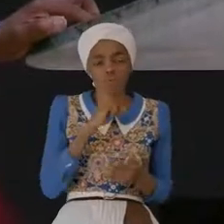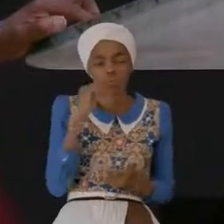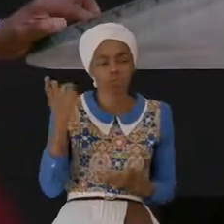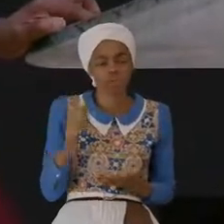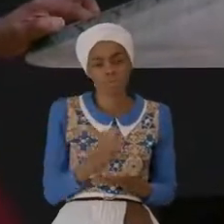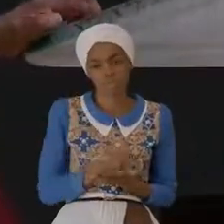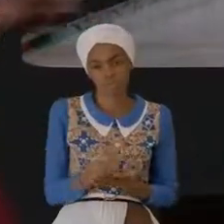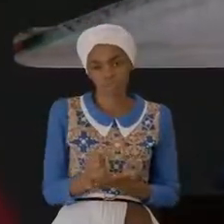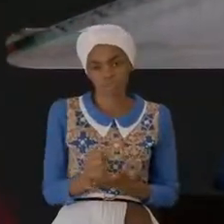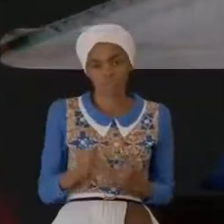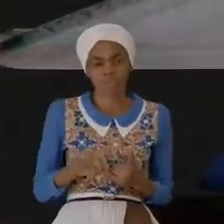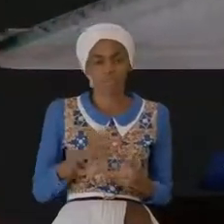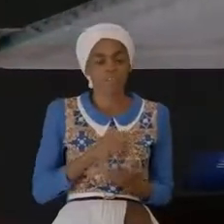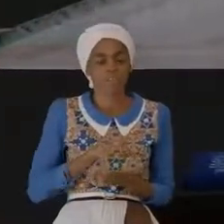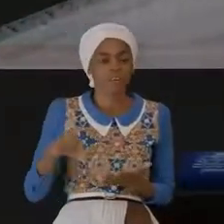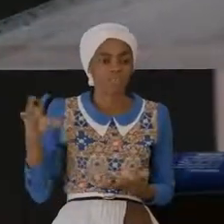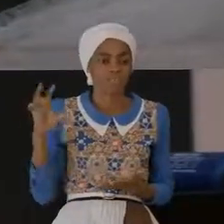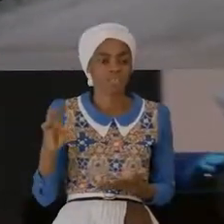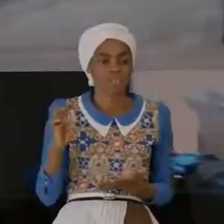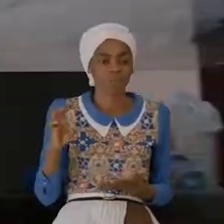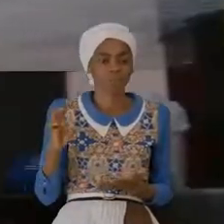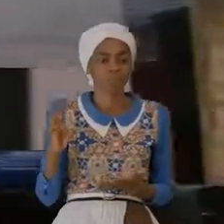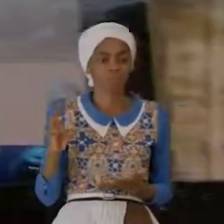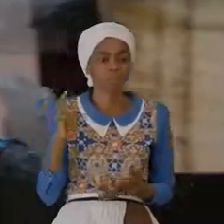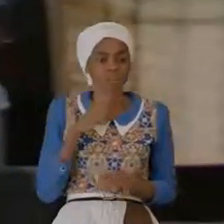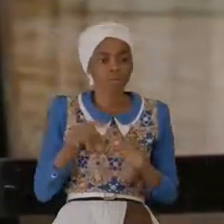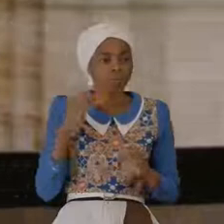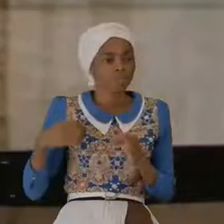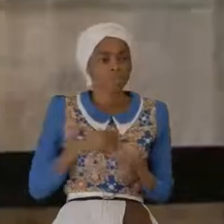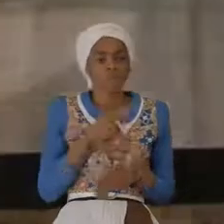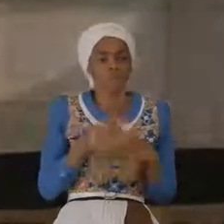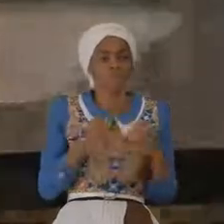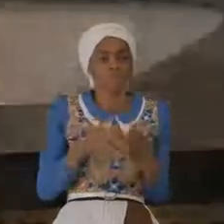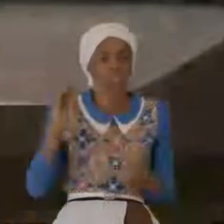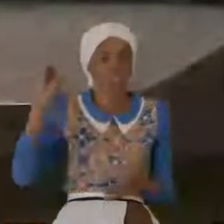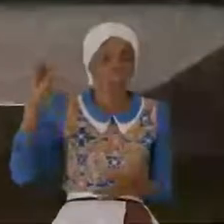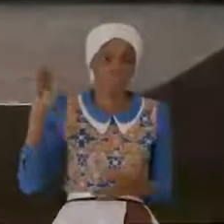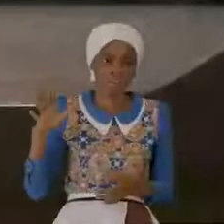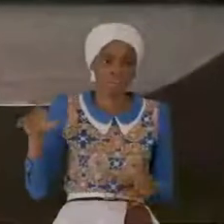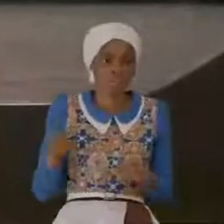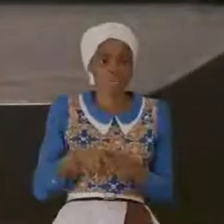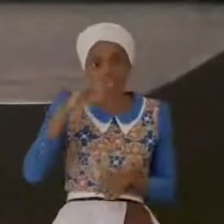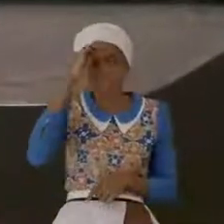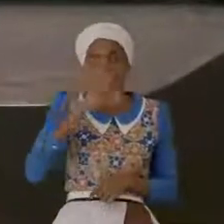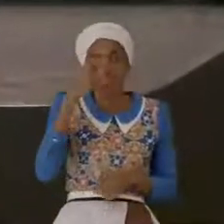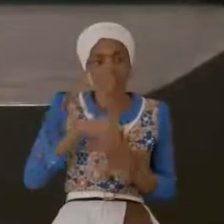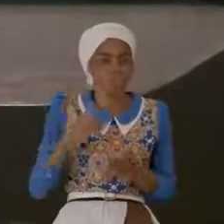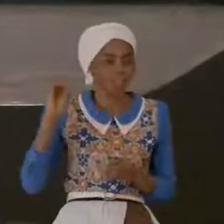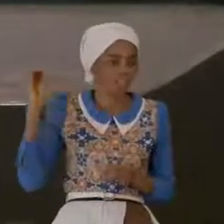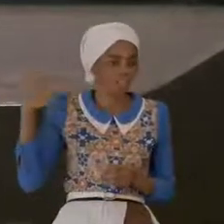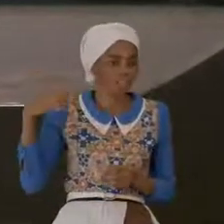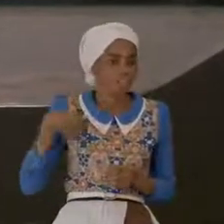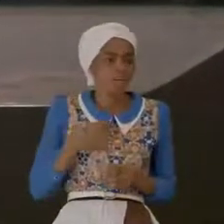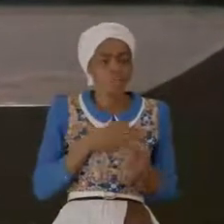la vérité. Verset 7 dit, « Mais si nous marchons dans la lumière, comme il est lui-même dans la